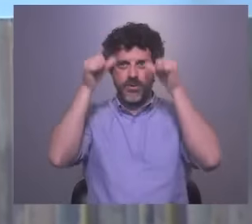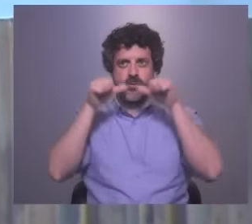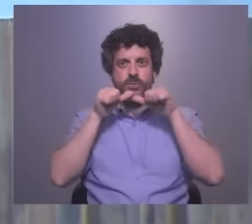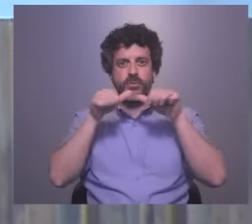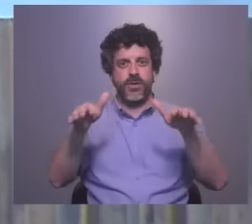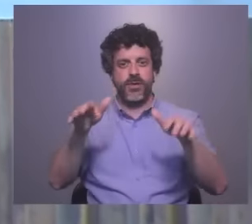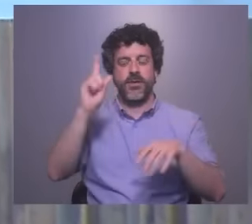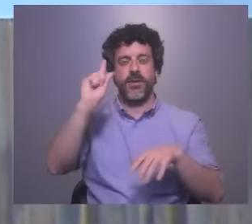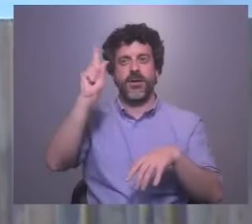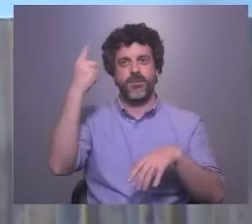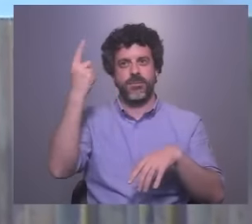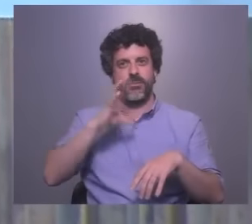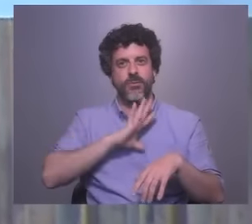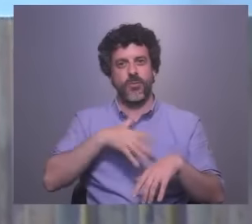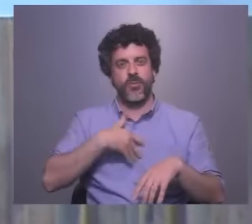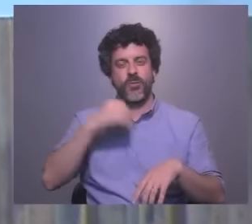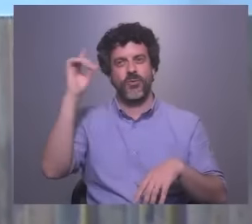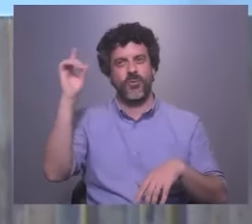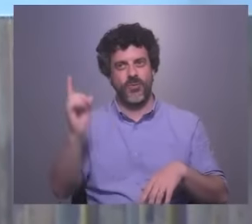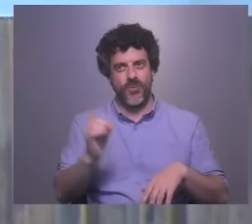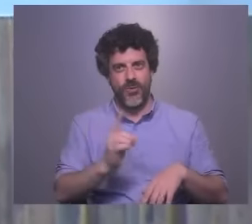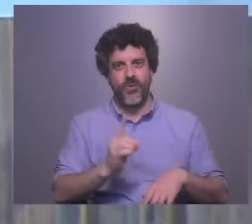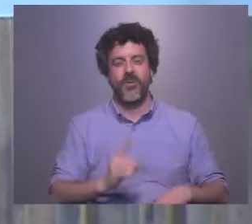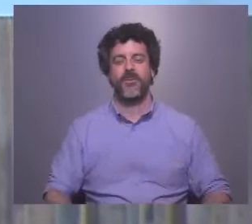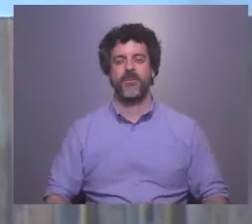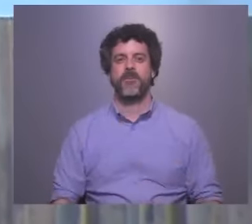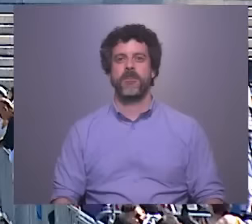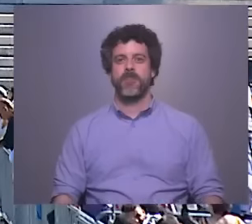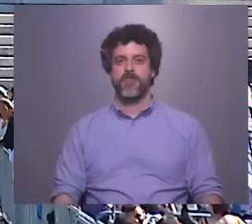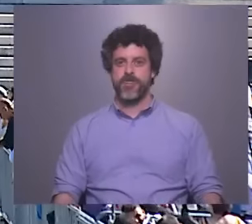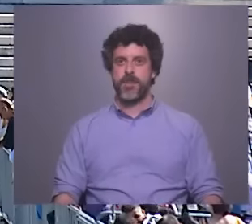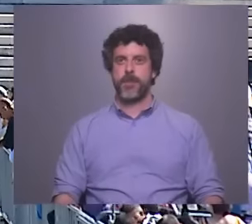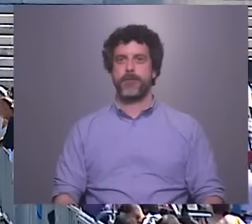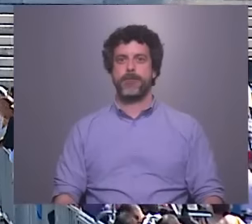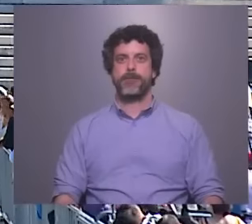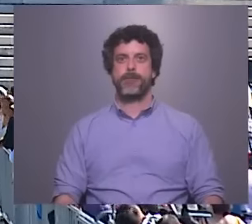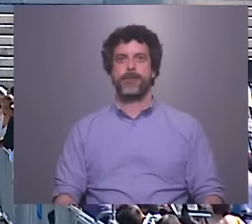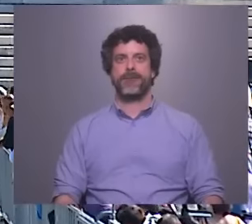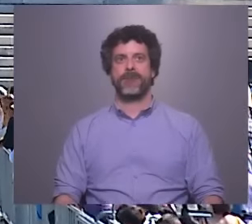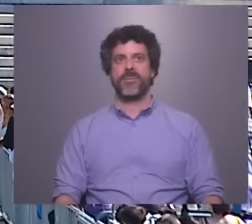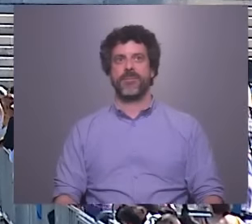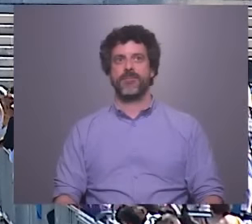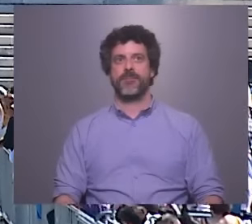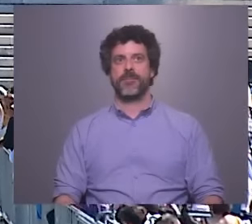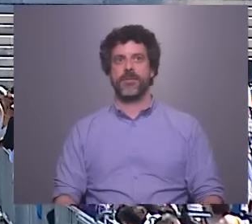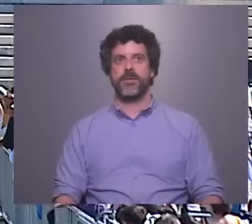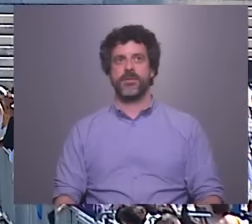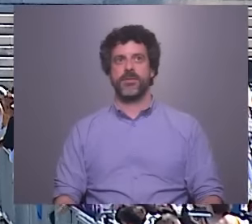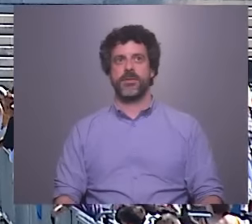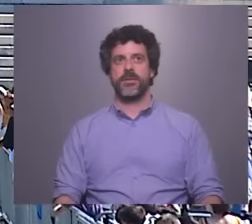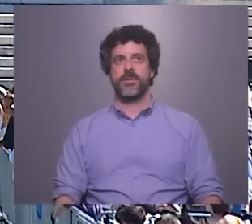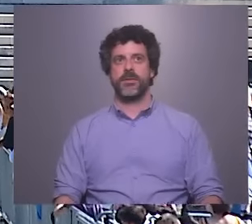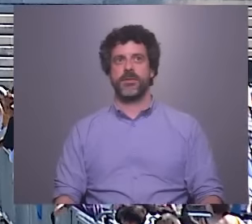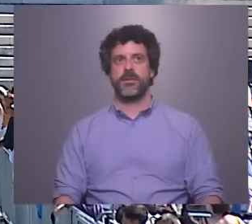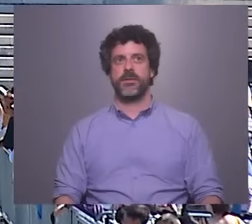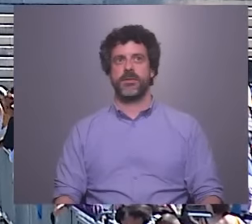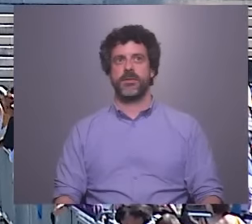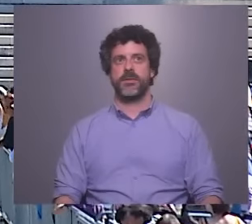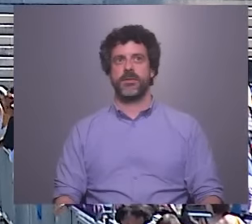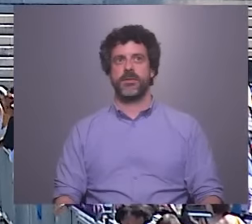Allora la gente, visto il segno che egli aveva compiuto, diceva: questi è davvero